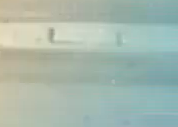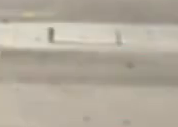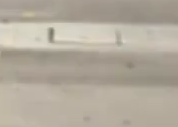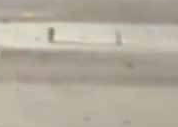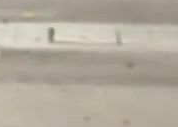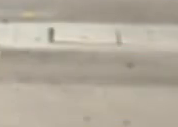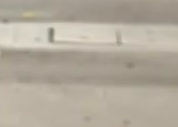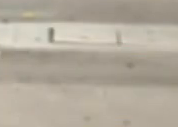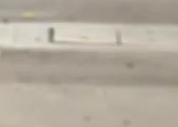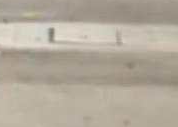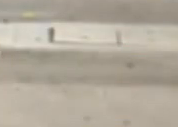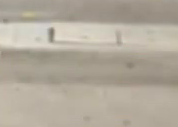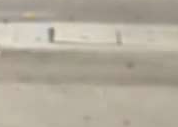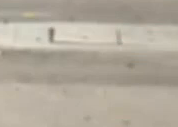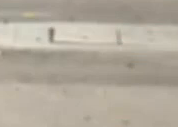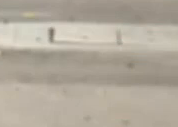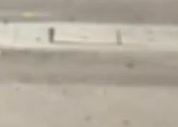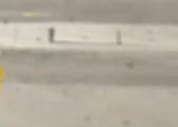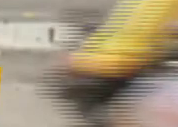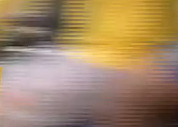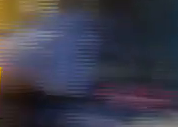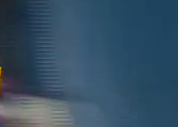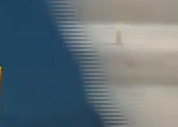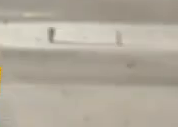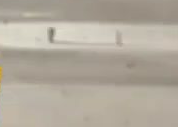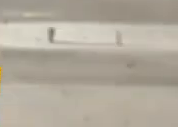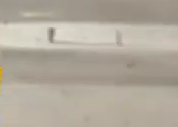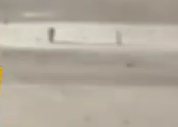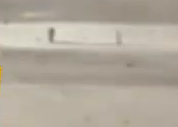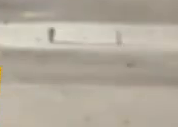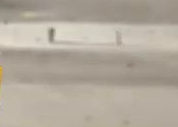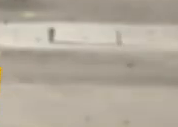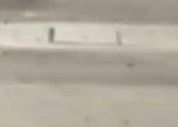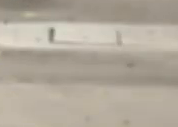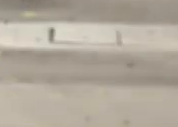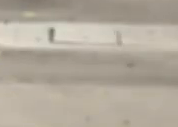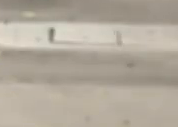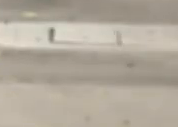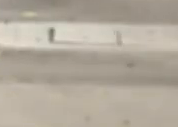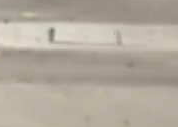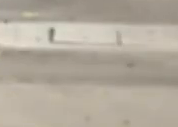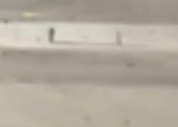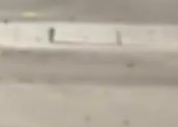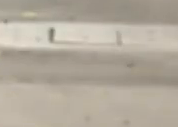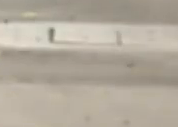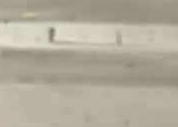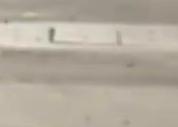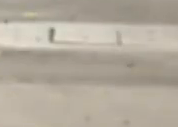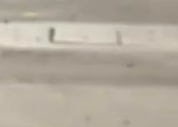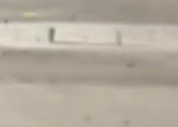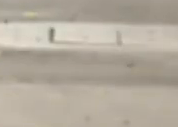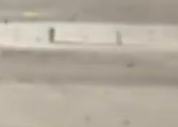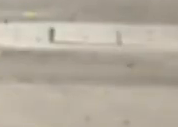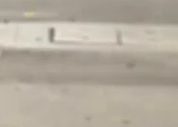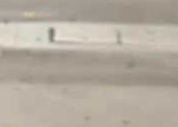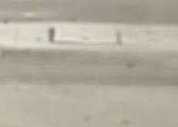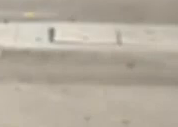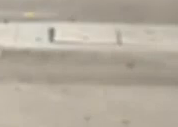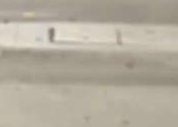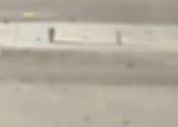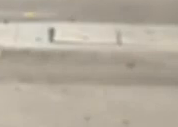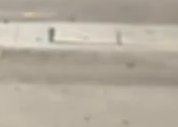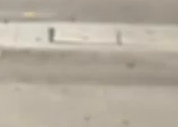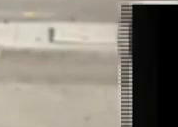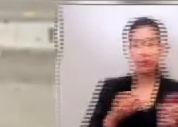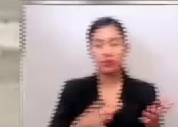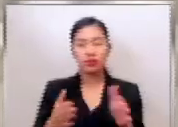Yes, Connie, tuloy-tuloy ang pagdating ng ating mga kababayan dito sa Manila North Cemetery. Higit isang linggo yan, Connie, no?